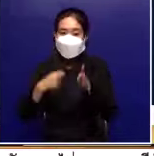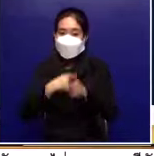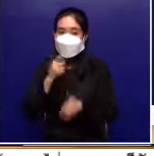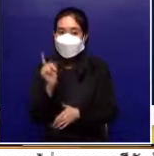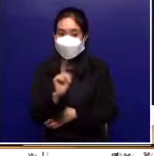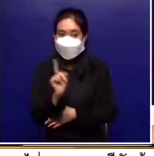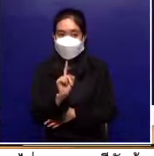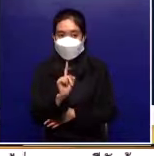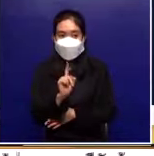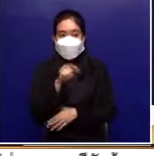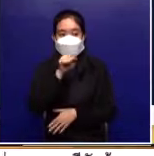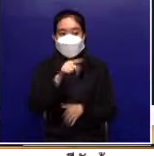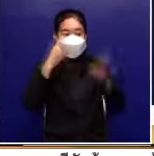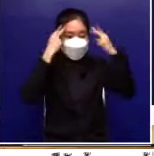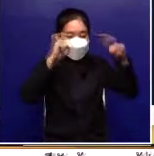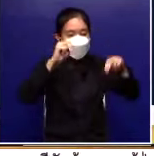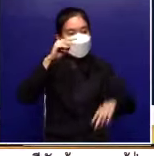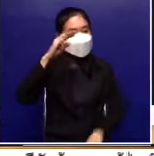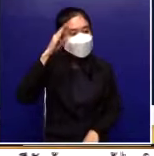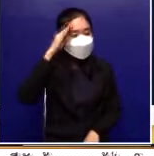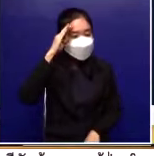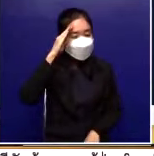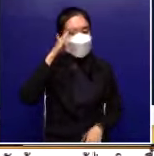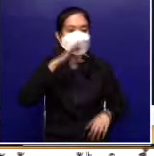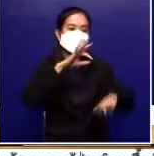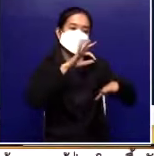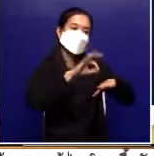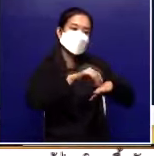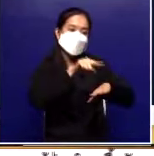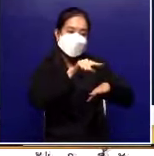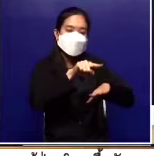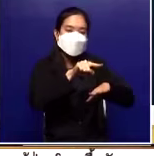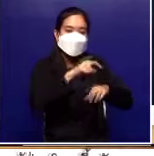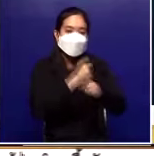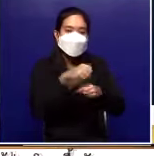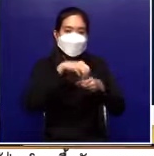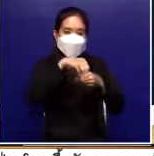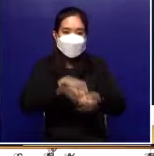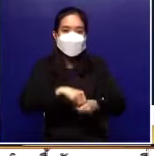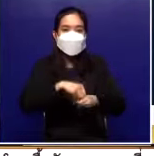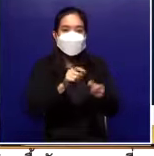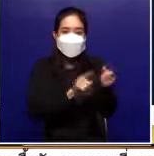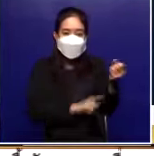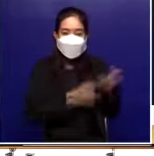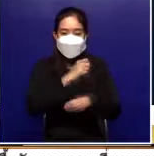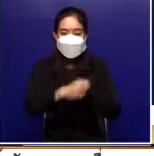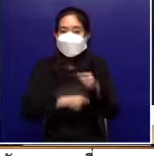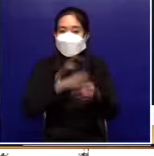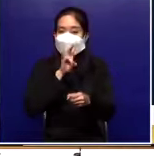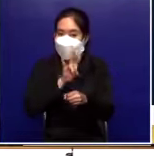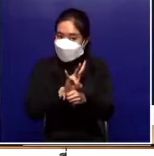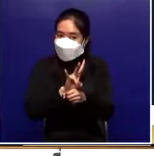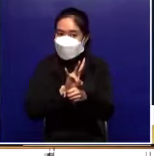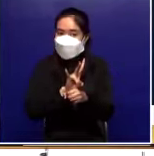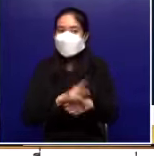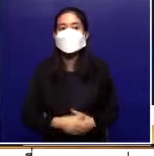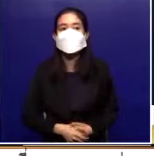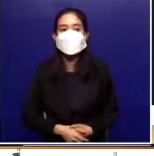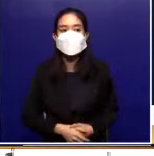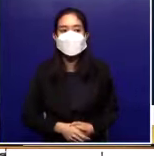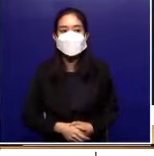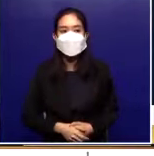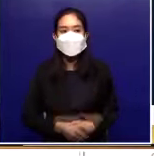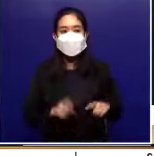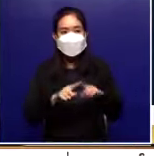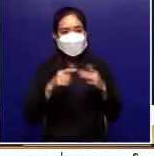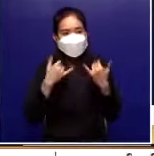เนี่ยท่านประธานที่เคารพครับเป็นนักกู้แห่งลุ่มแม่น้ำเจ้าพระยาซึ่งสื่อมวลชนก็ไปเขียนกันเยอะครับแต่ว่าปีนี้เข้าม